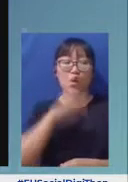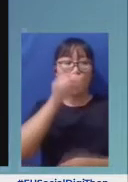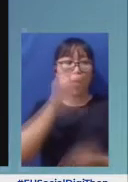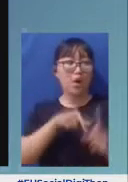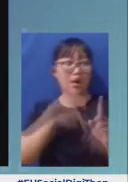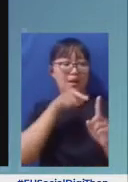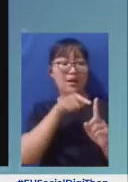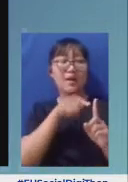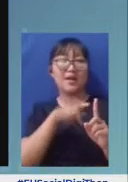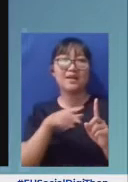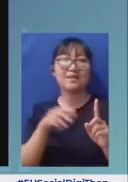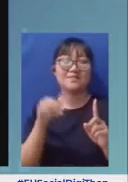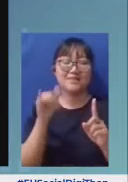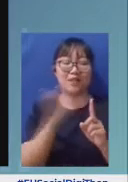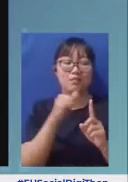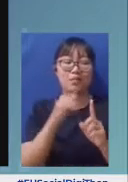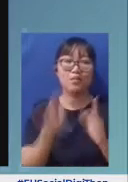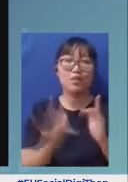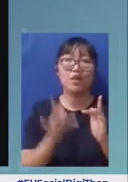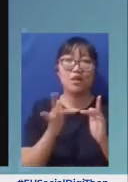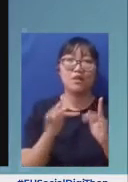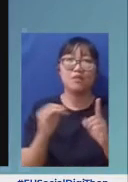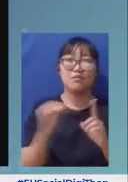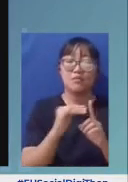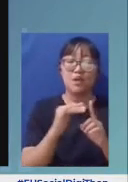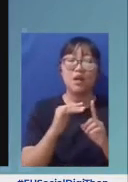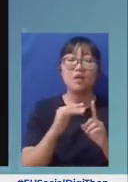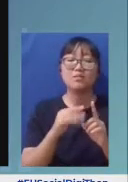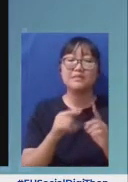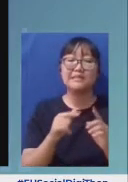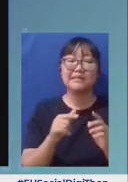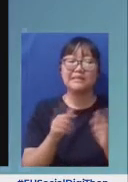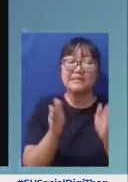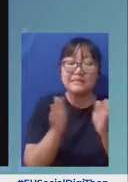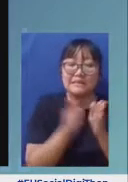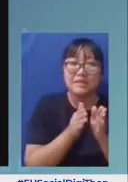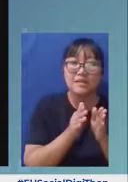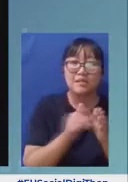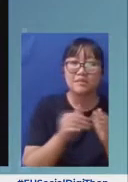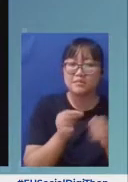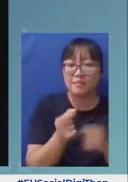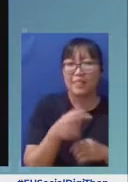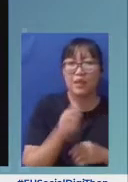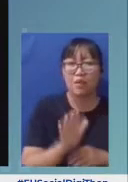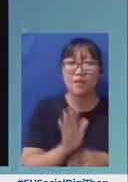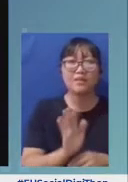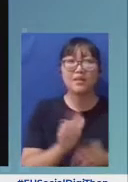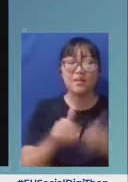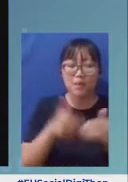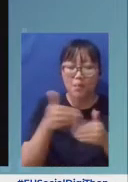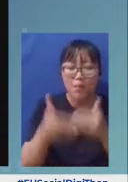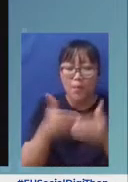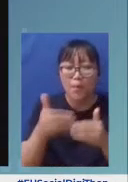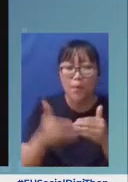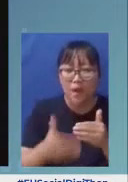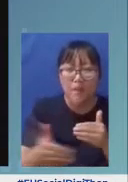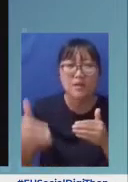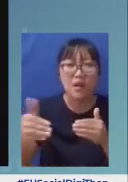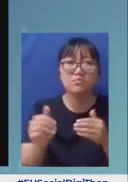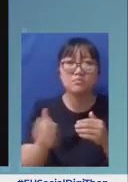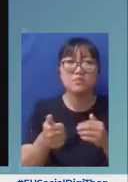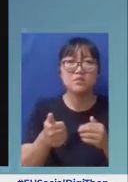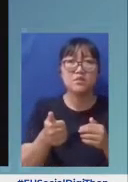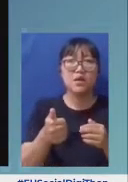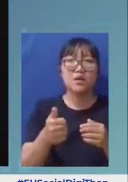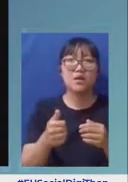bisa berdampak panjang pula kalau tidak segera diatasi. Nah, jadi adik-adik, kita nih gak bisa nih bilang, ah